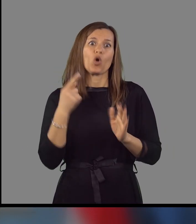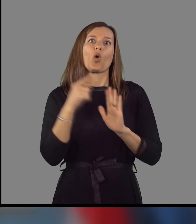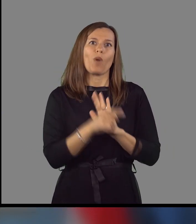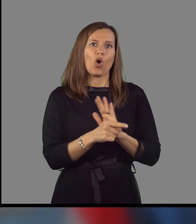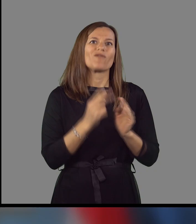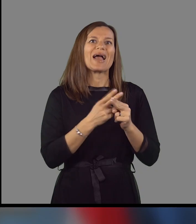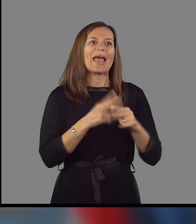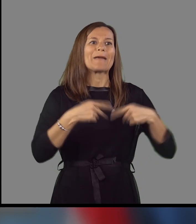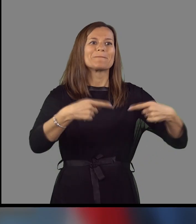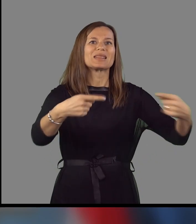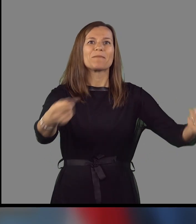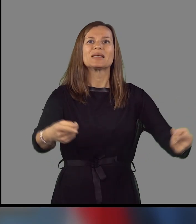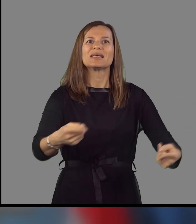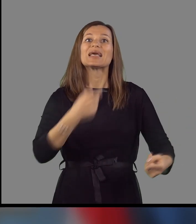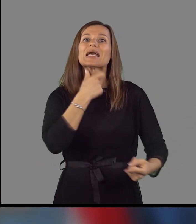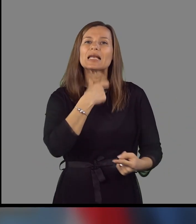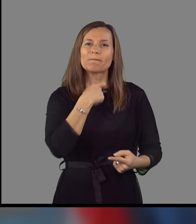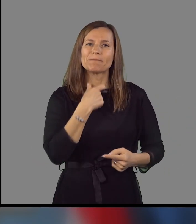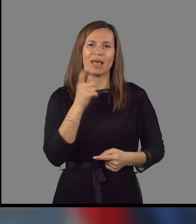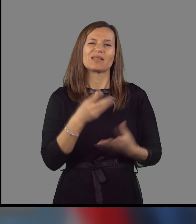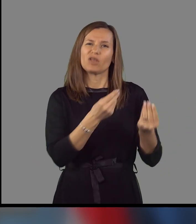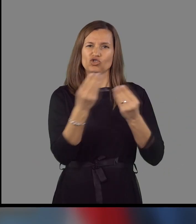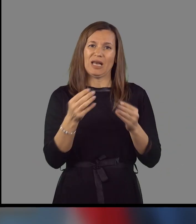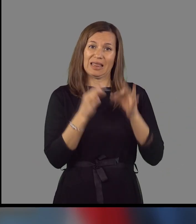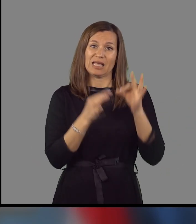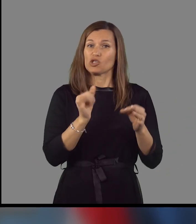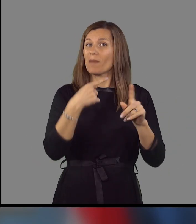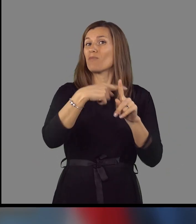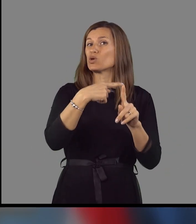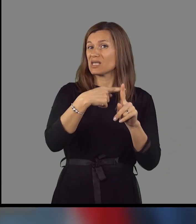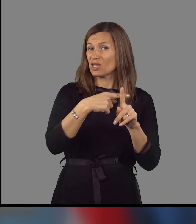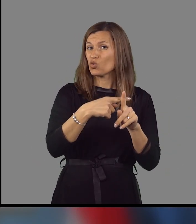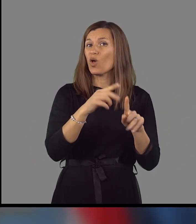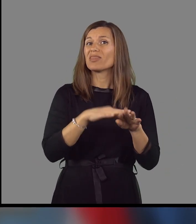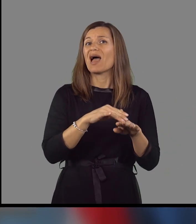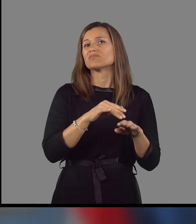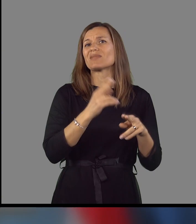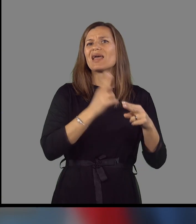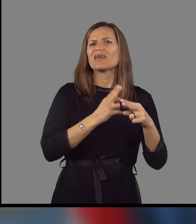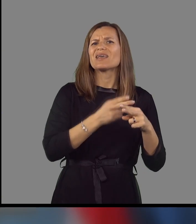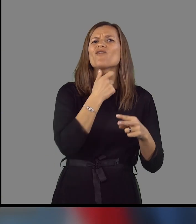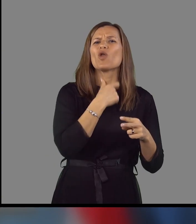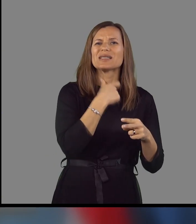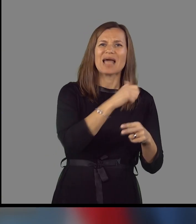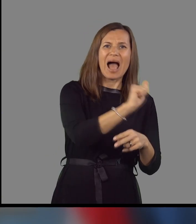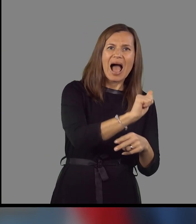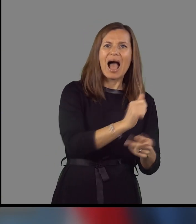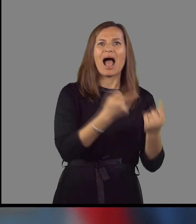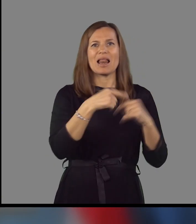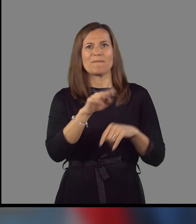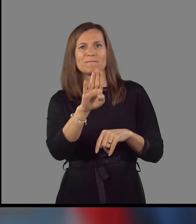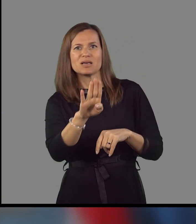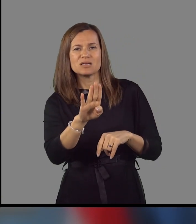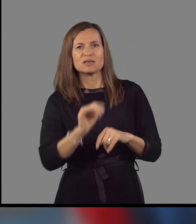globoko v epidemiji gripe, tako da večina testov, ki jih izvedemo, je tudi pozitivnih na influenco A ali influenco